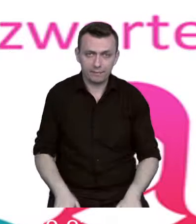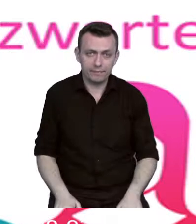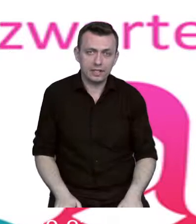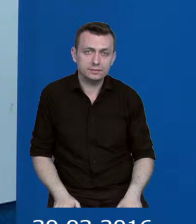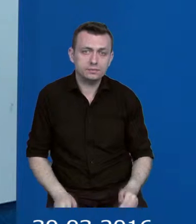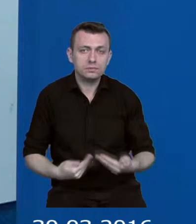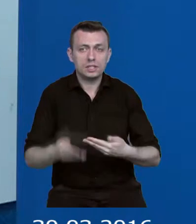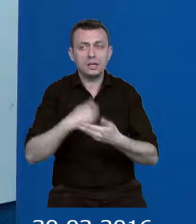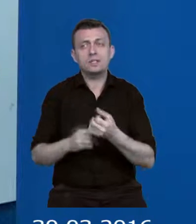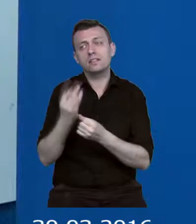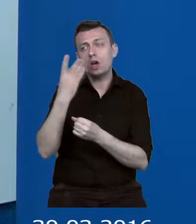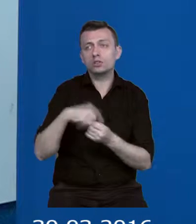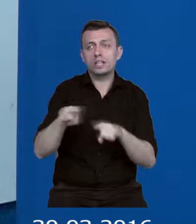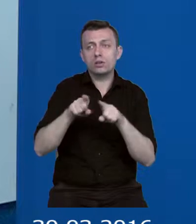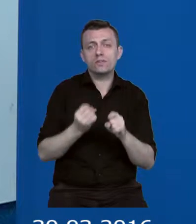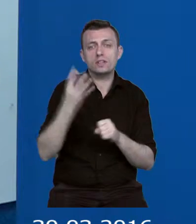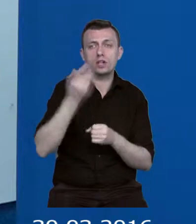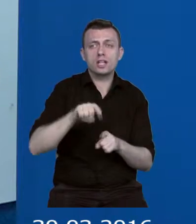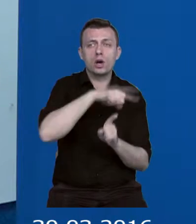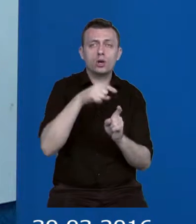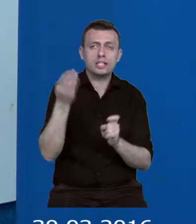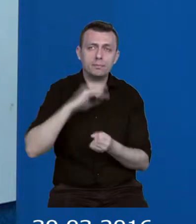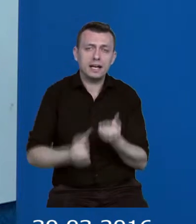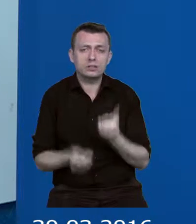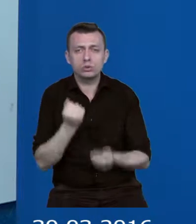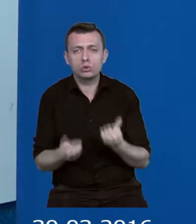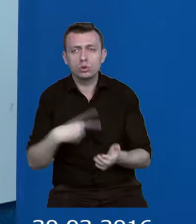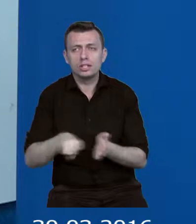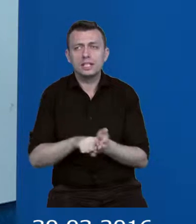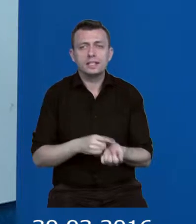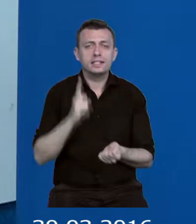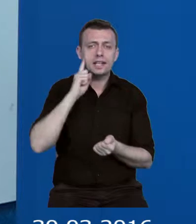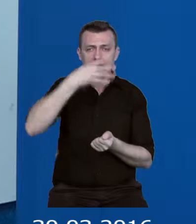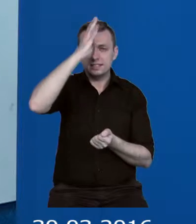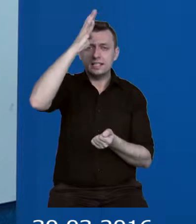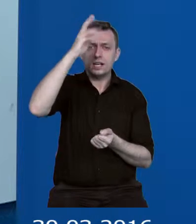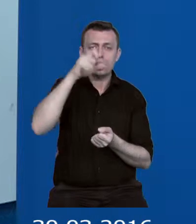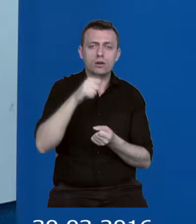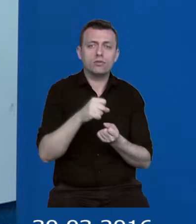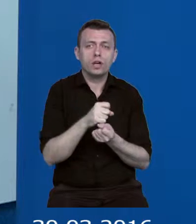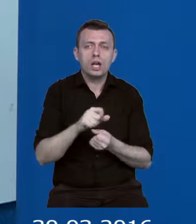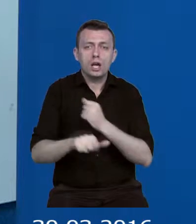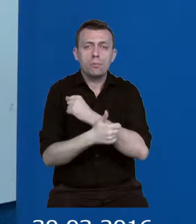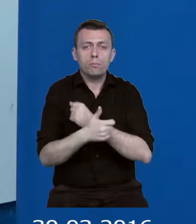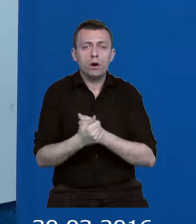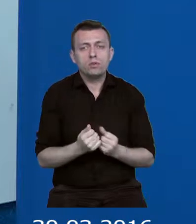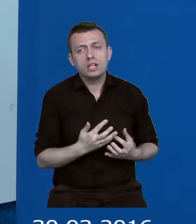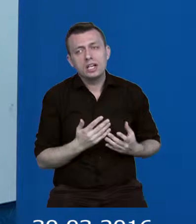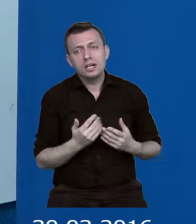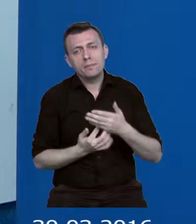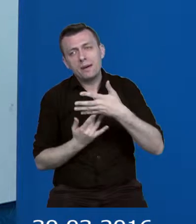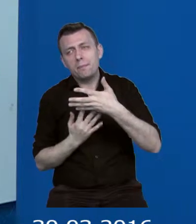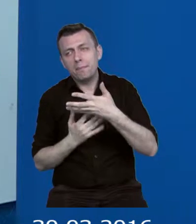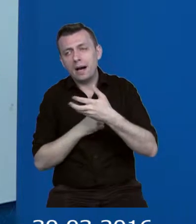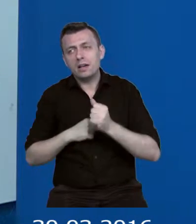EOG. Przedwiośnie oraz wiosna jest okresem szczególnie trudnym dla strażaków ze względu na palące się zarośla, trawy